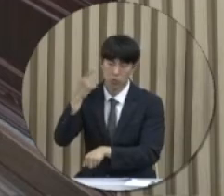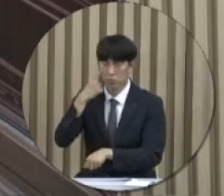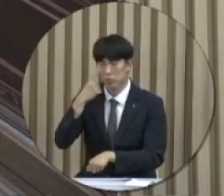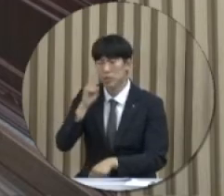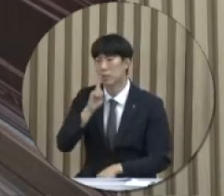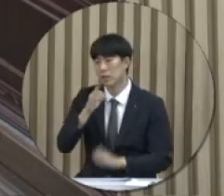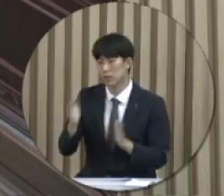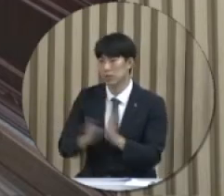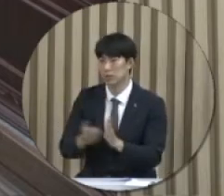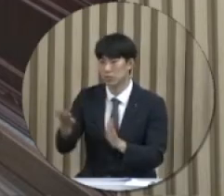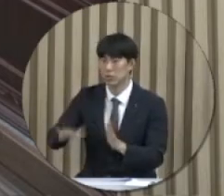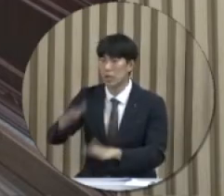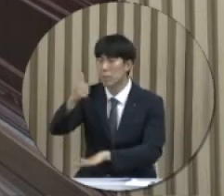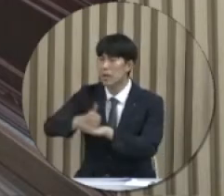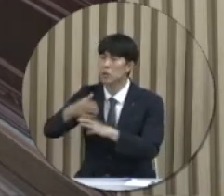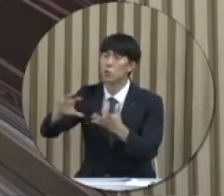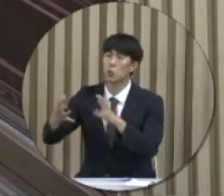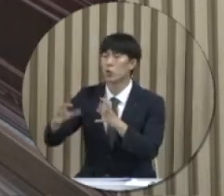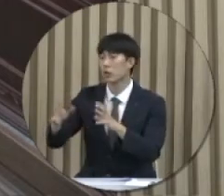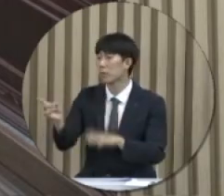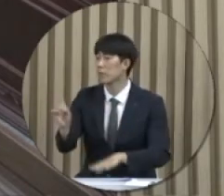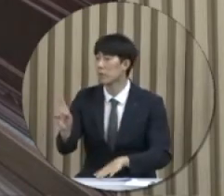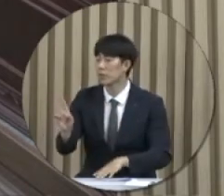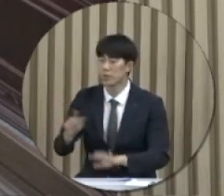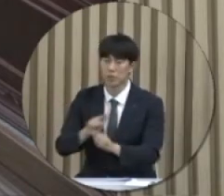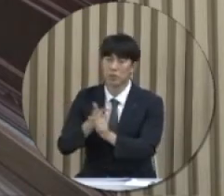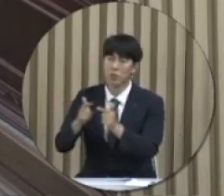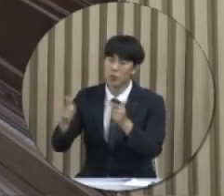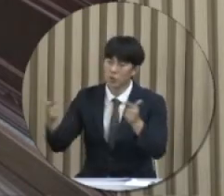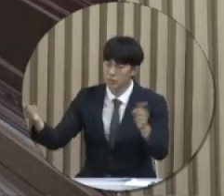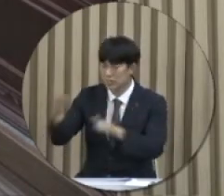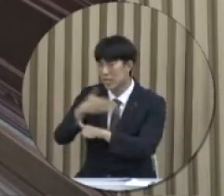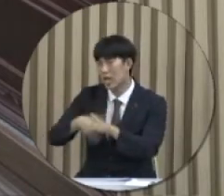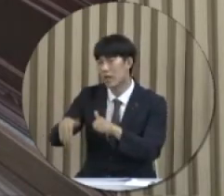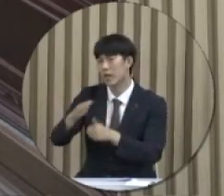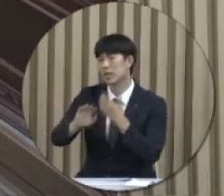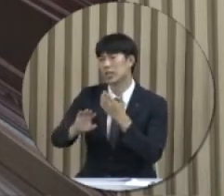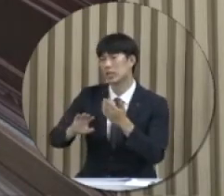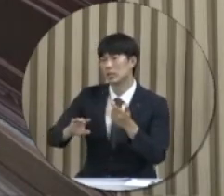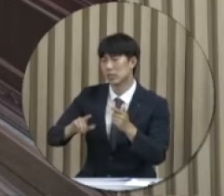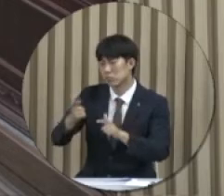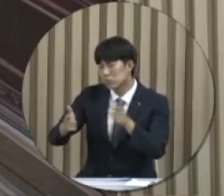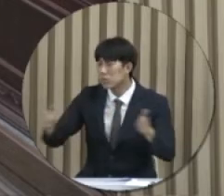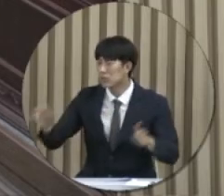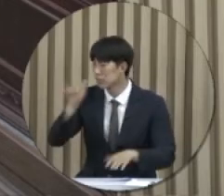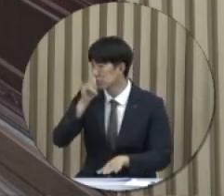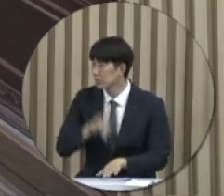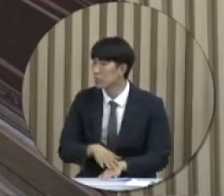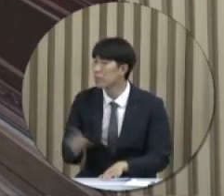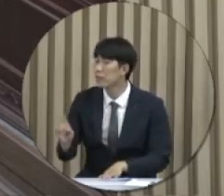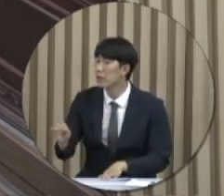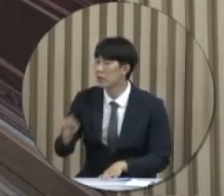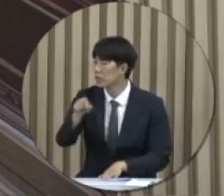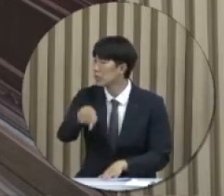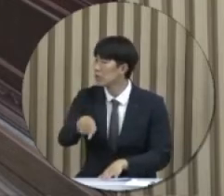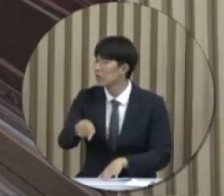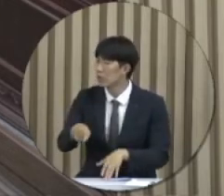근데 최종에 논의하는 게 여러 가지 상황이 좀 다른 부분이 있어요. 그게 뭐냐면